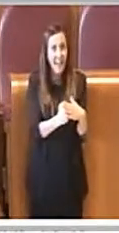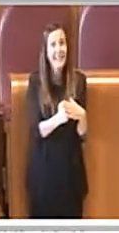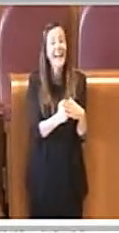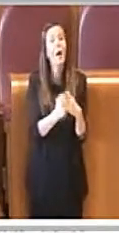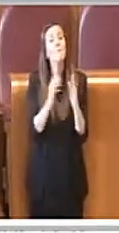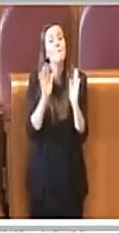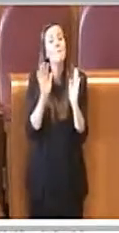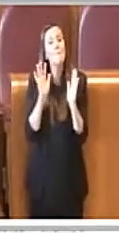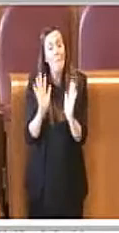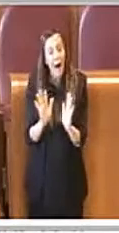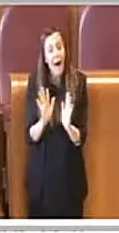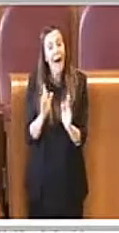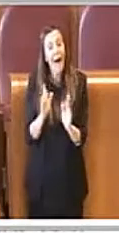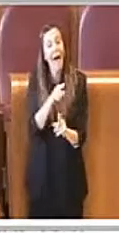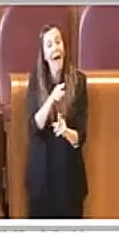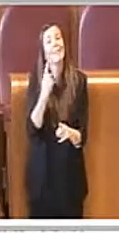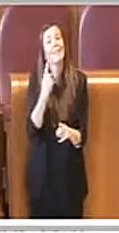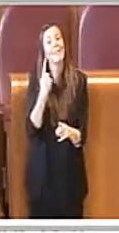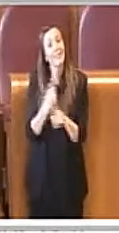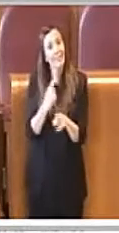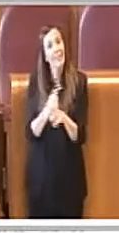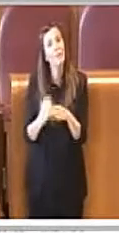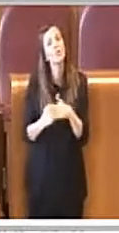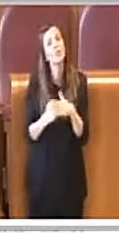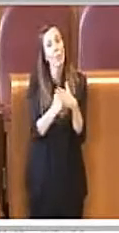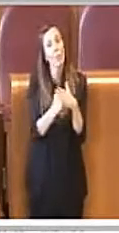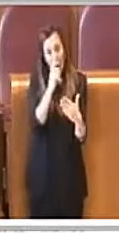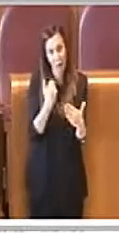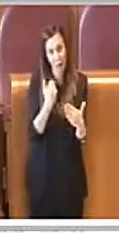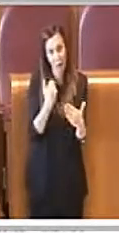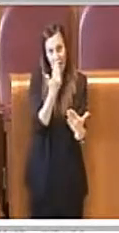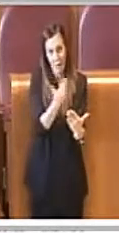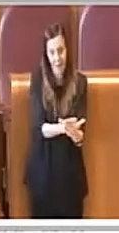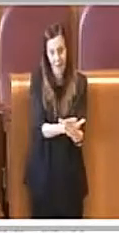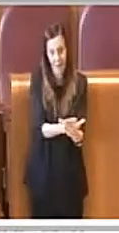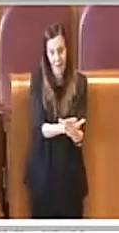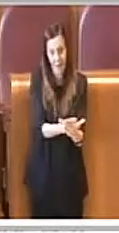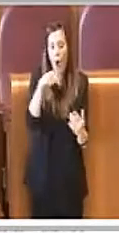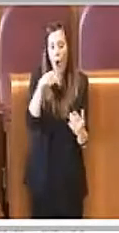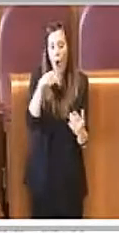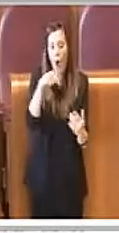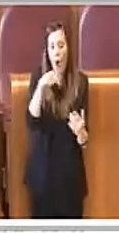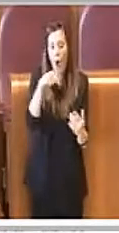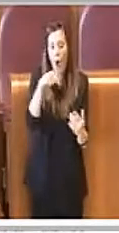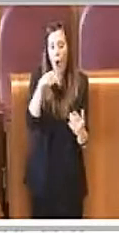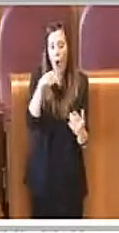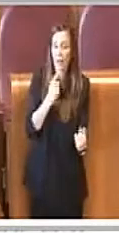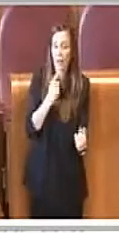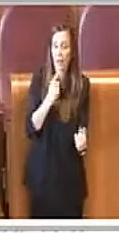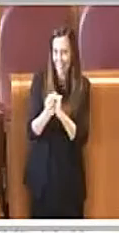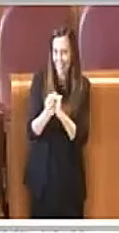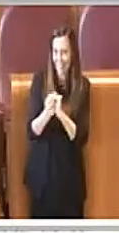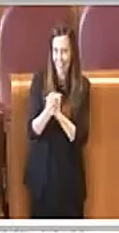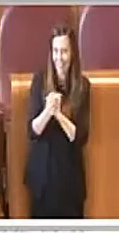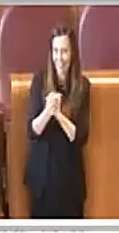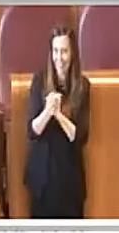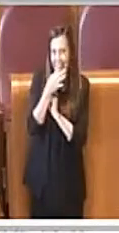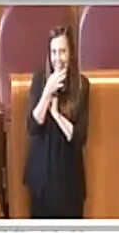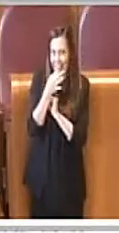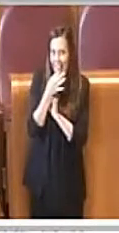devono essere supportati nelle forme adeguate. Quindi oggi c'è in atto un'interlocuzione. Lo ha